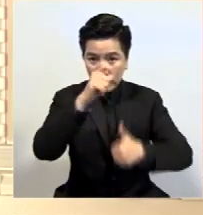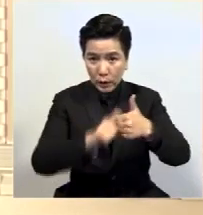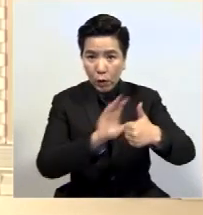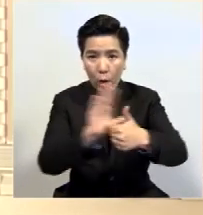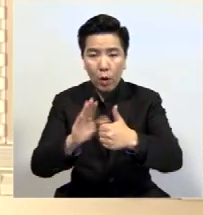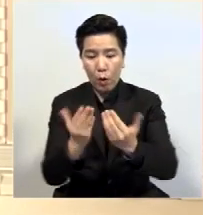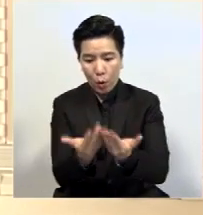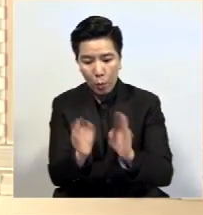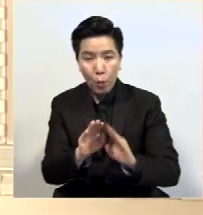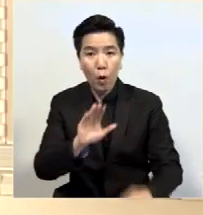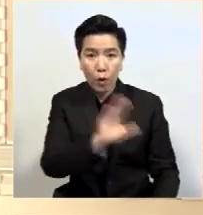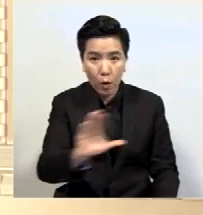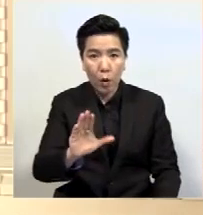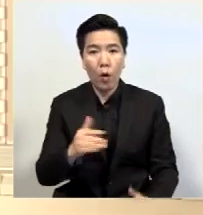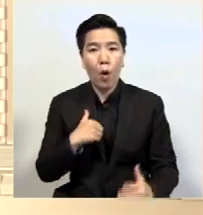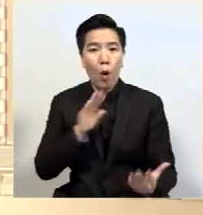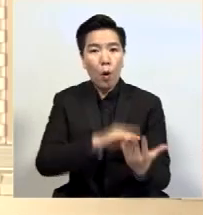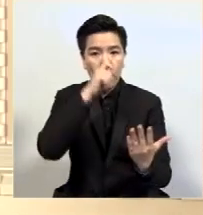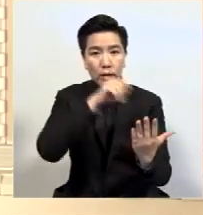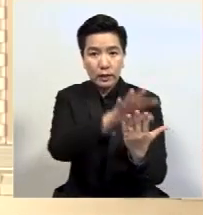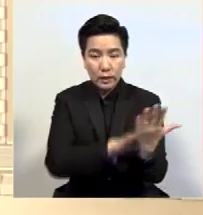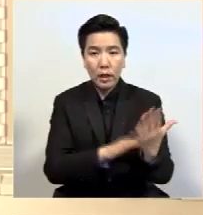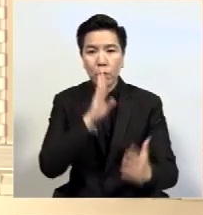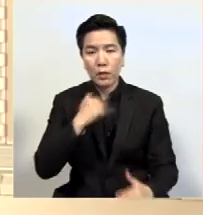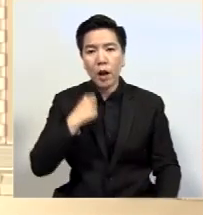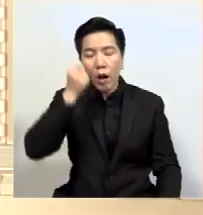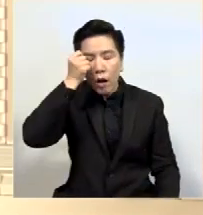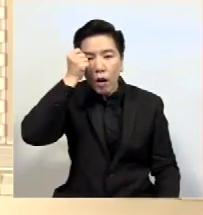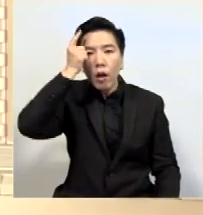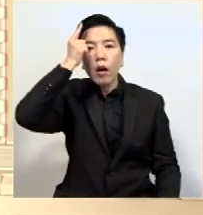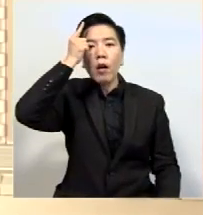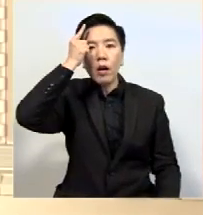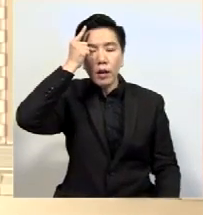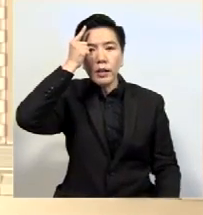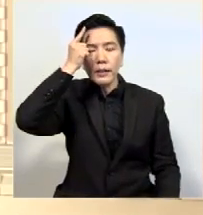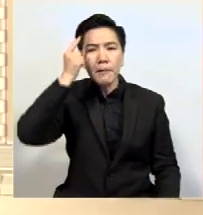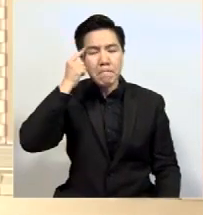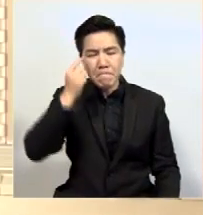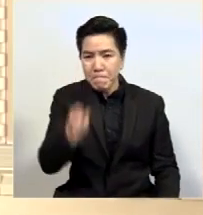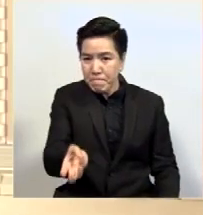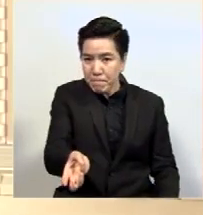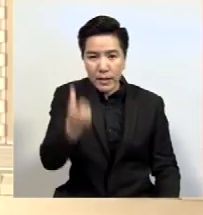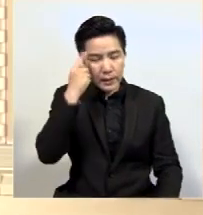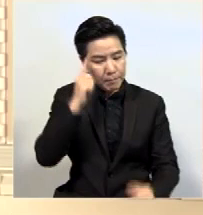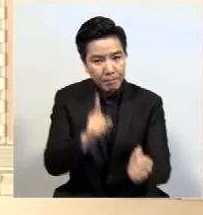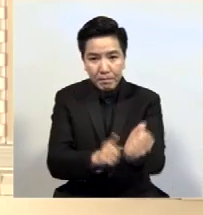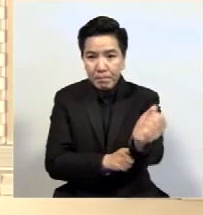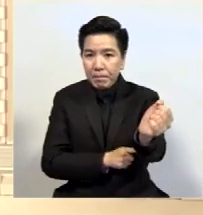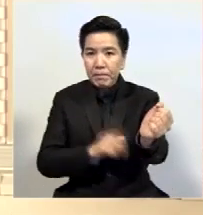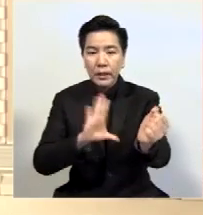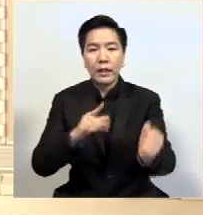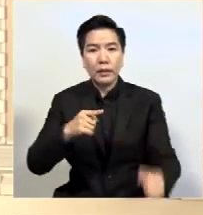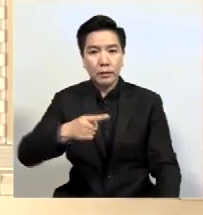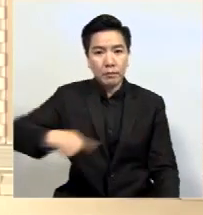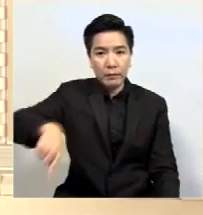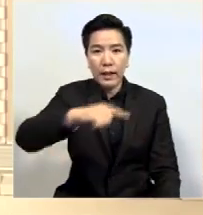และของคนไทยทุกคนหากผู้เราเข้าใจเข้มงวดและจริงจังในเวลาไม่นานผมก็มั่นใจว่าพ